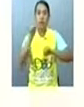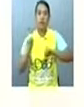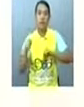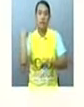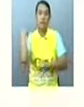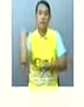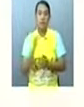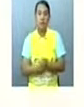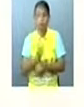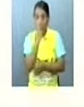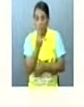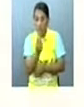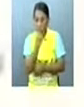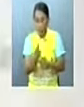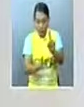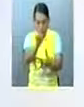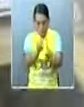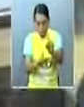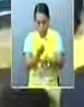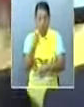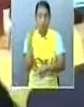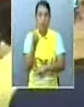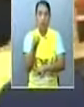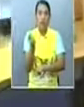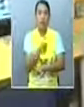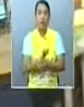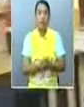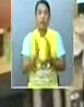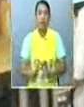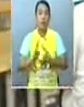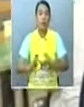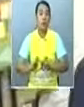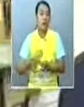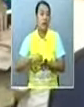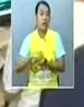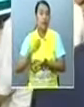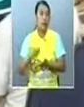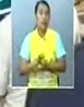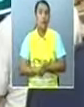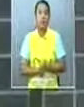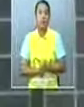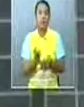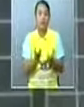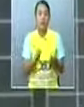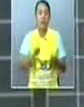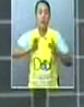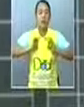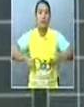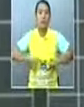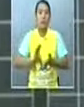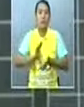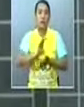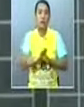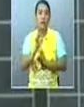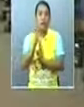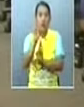าเจาะที่หุ้นเนี่ยจะได้ประโยชน์มากกว่า อย่างที่นักวิเคราะห์การลงทุนบอกค่ะว่าการลงทุนในสินทรัพย์เสี่ยงข้อควรระวังอย่างเดียวคืออ